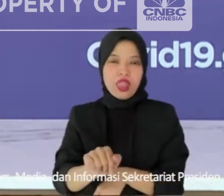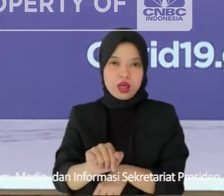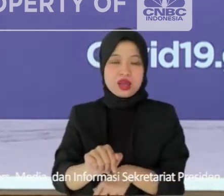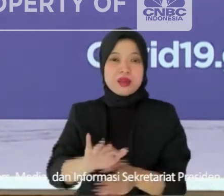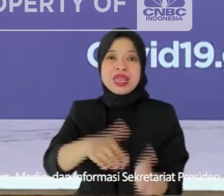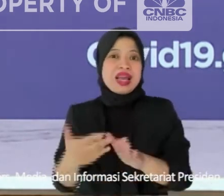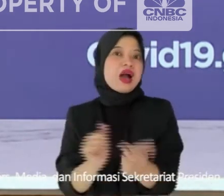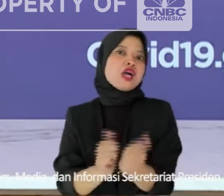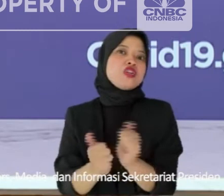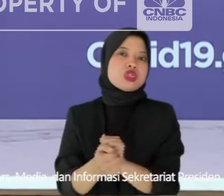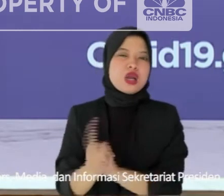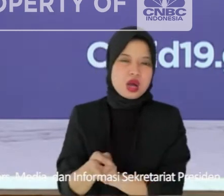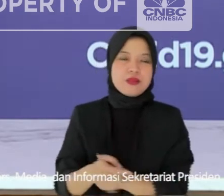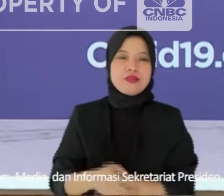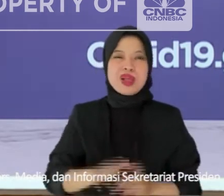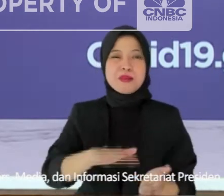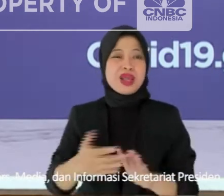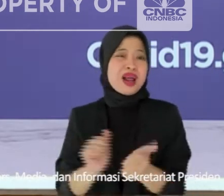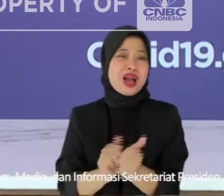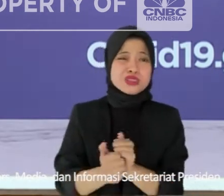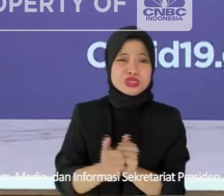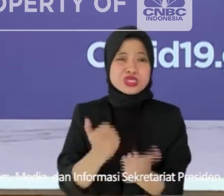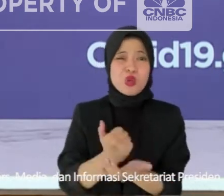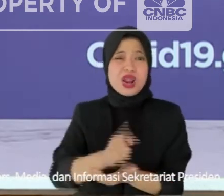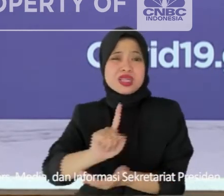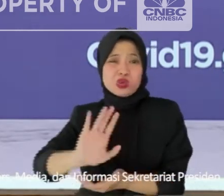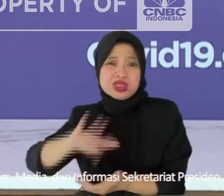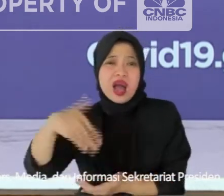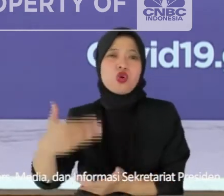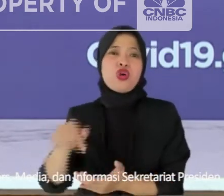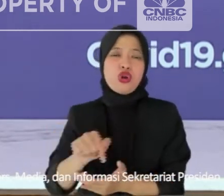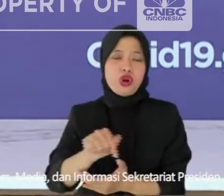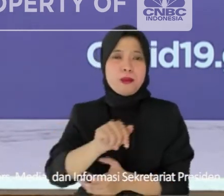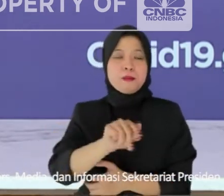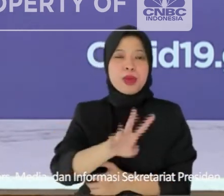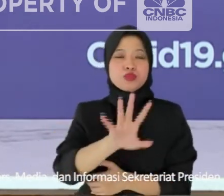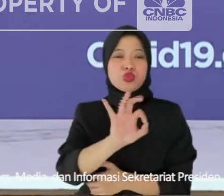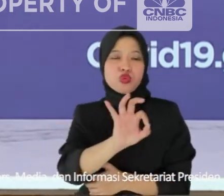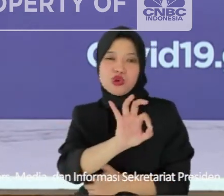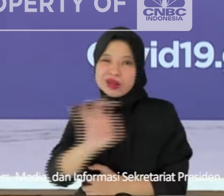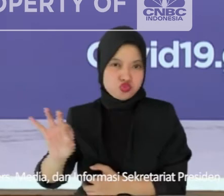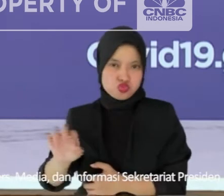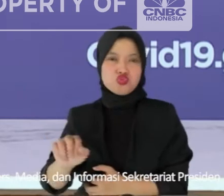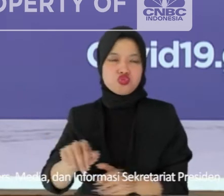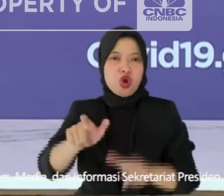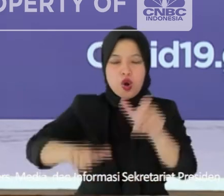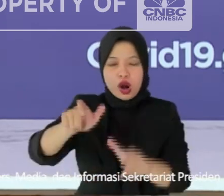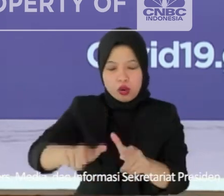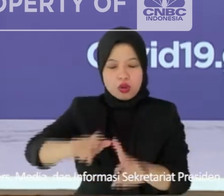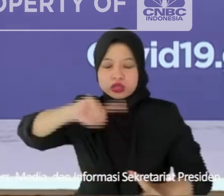pula dengan kasus kematian kematian yang membutuhkan waktu satu tahun untuk mencapai 40.000 jiwa